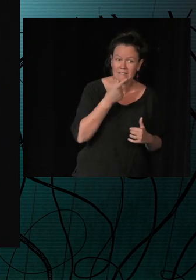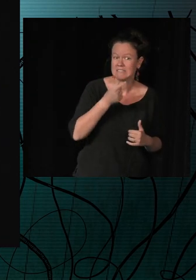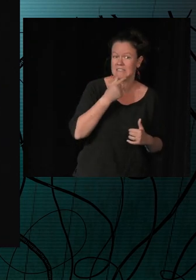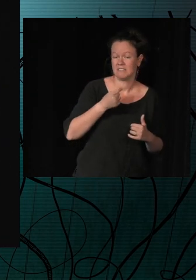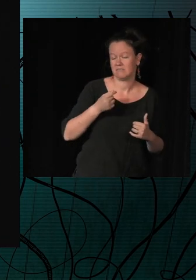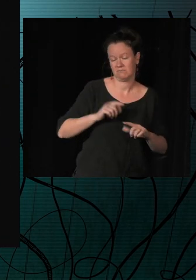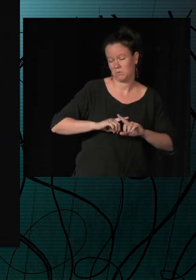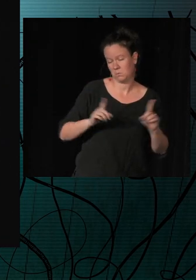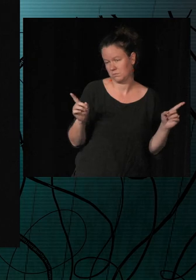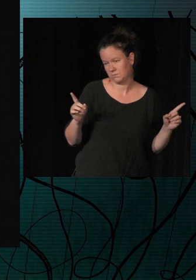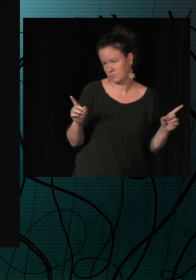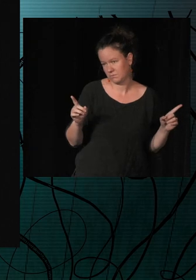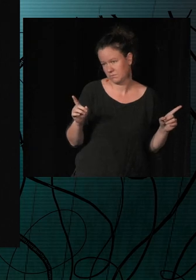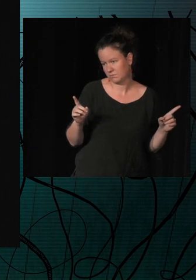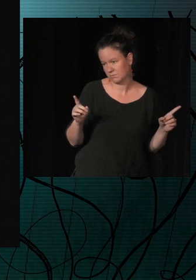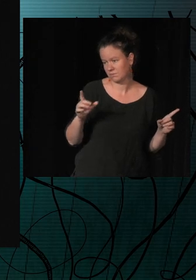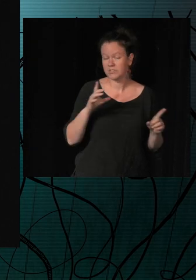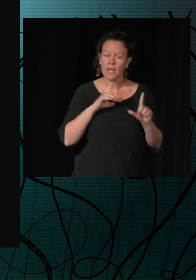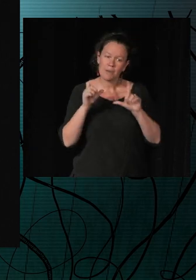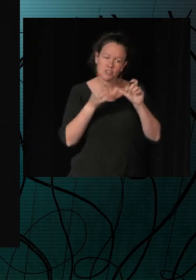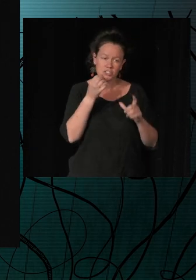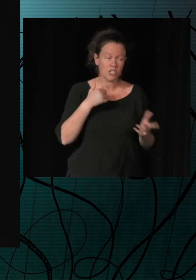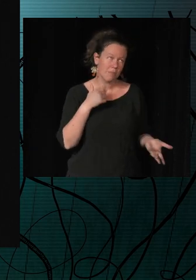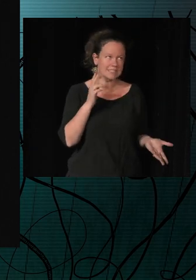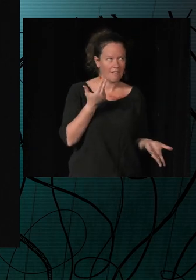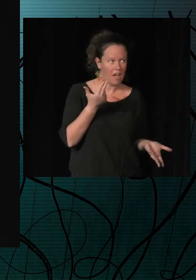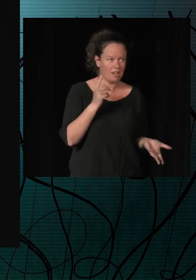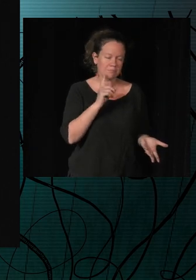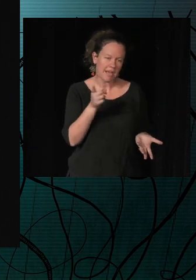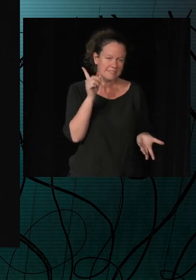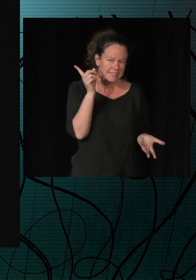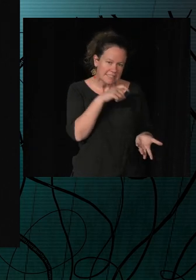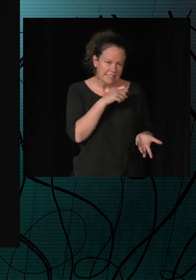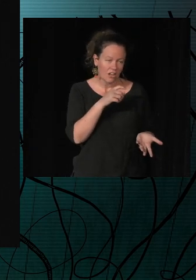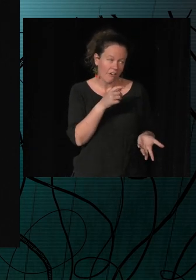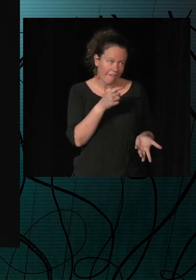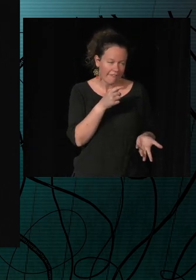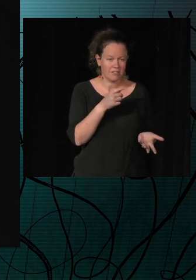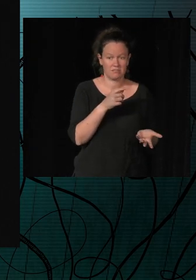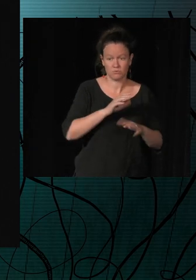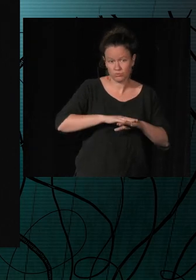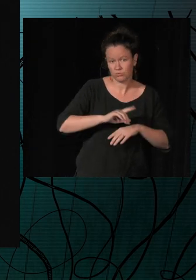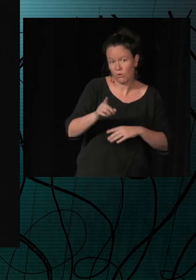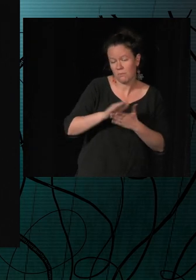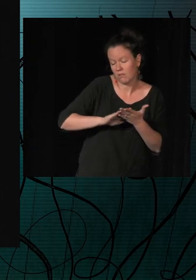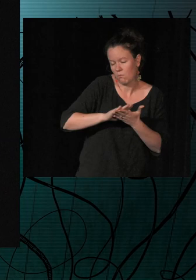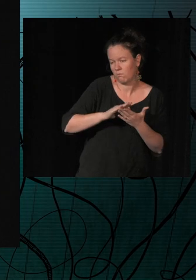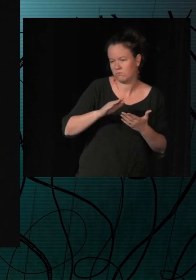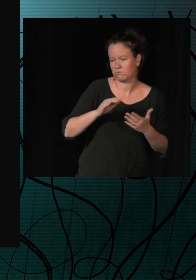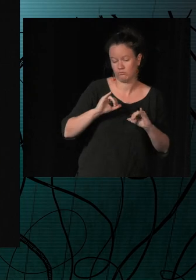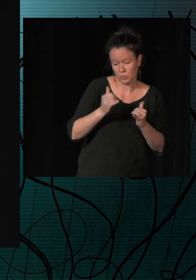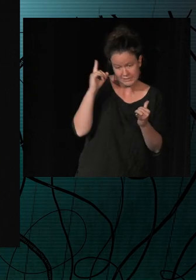évidente il y aura des gens qui vont vous dire NON Ils sont pas difficiles ils sont exig mais bon ça on s'en fout ça reste des jeux qui sont pas accessibles à tout le monde mais